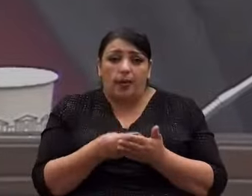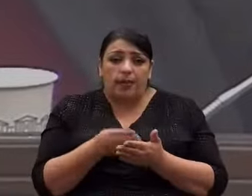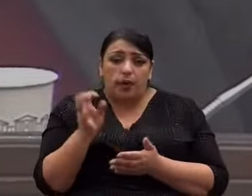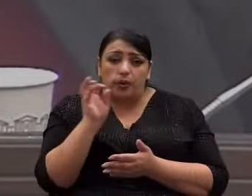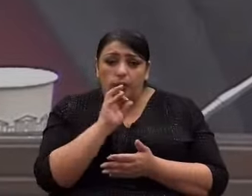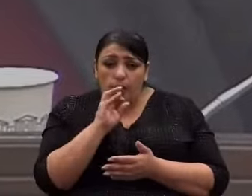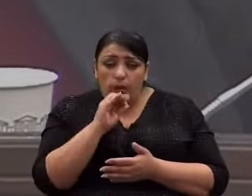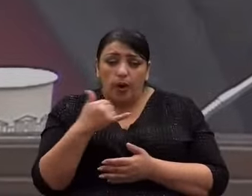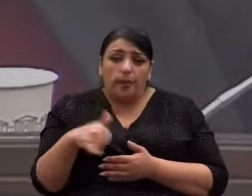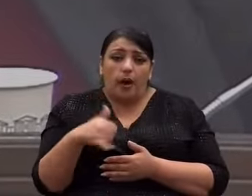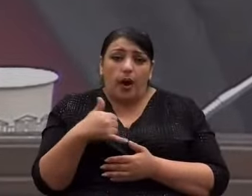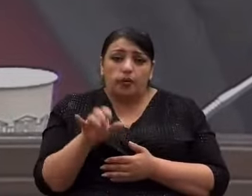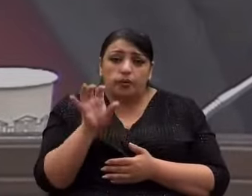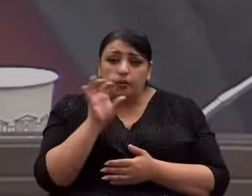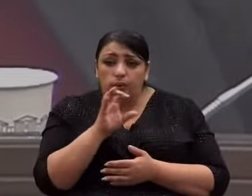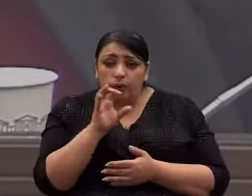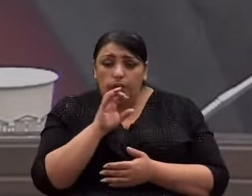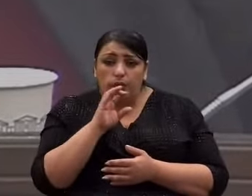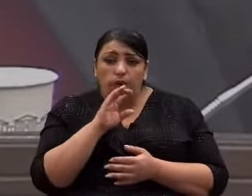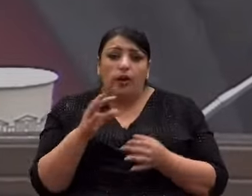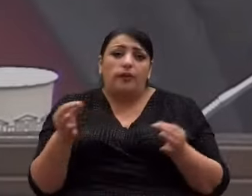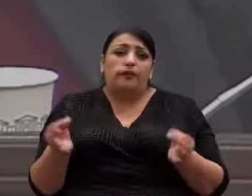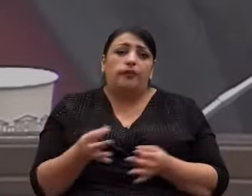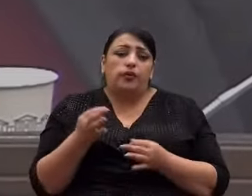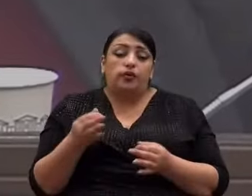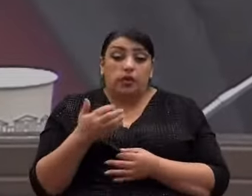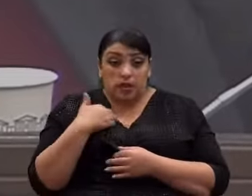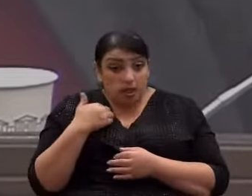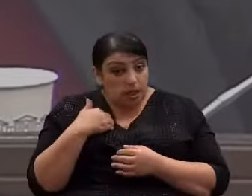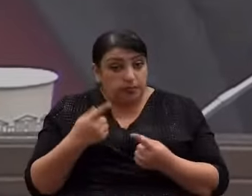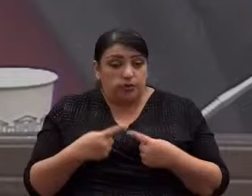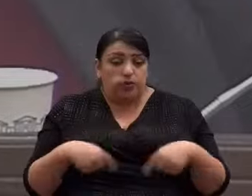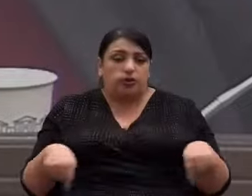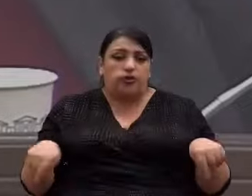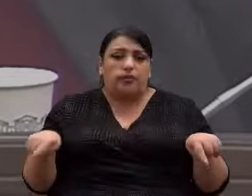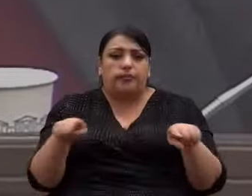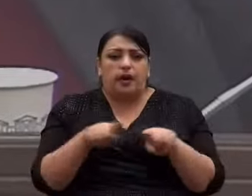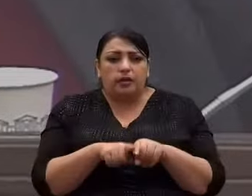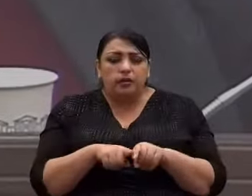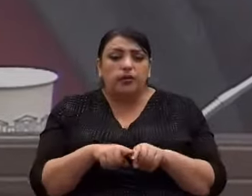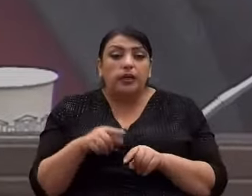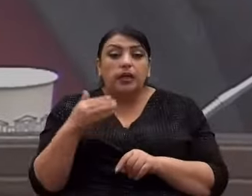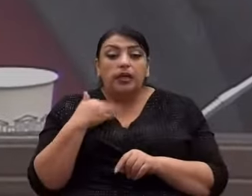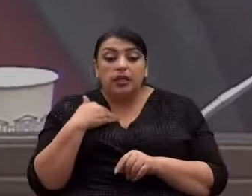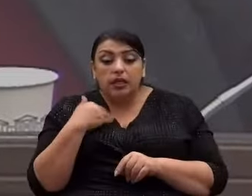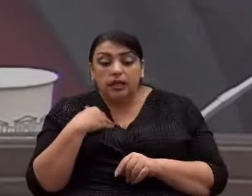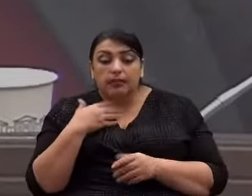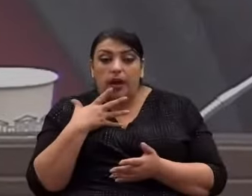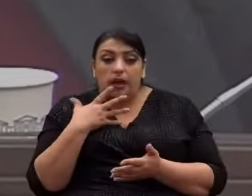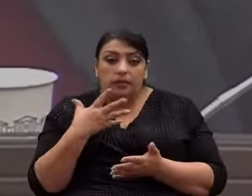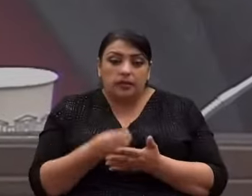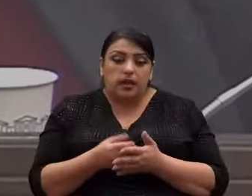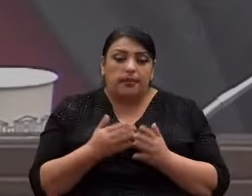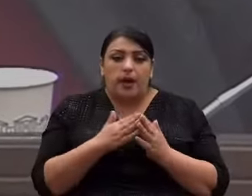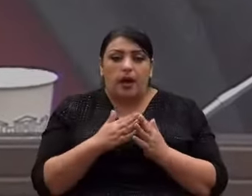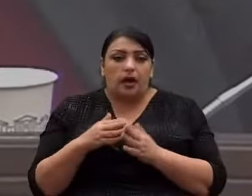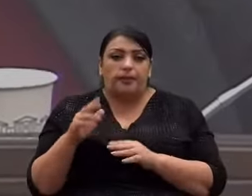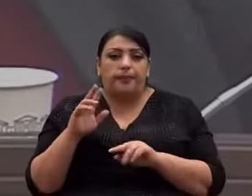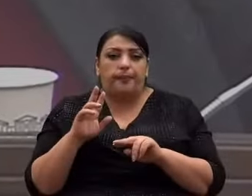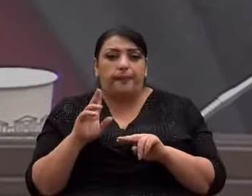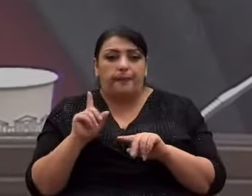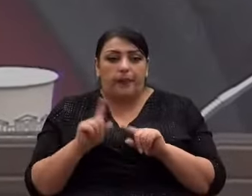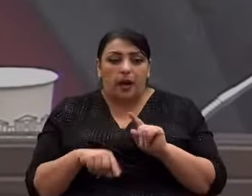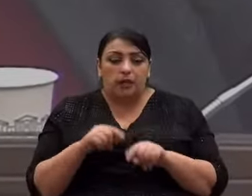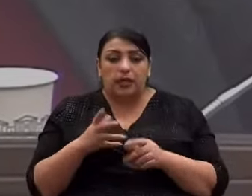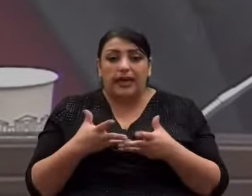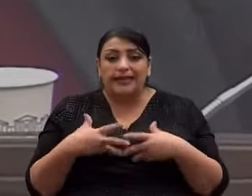պայուսակի գողության որևէ դեպք, ես գոնե իմ շրջապատում, նույնիսկ իմ անձնական հարևանների, բարեկամների,